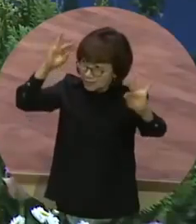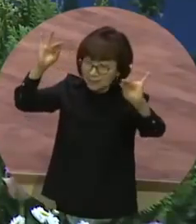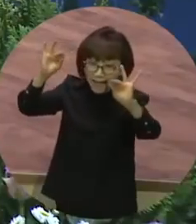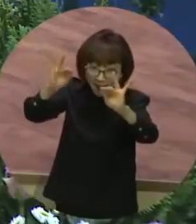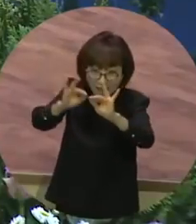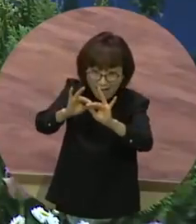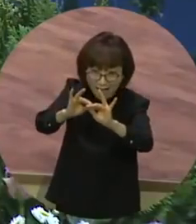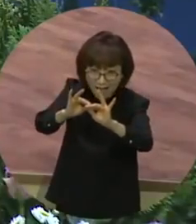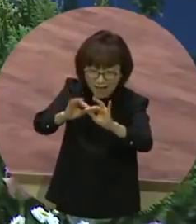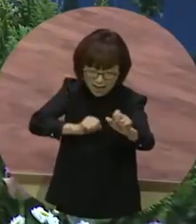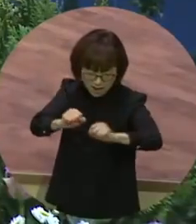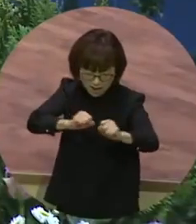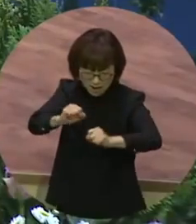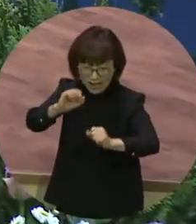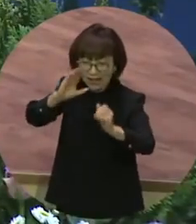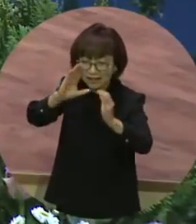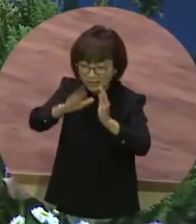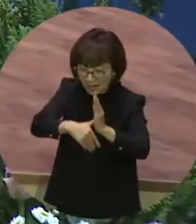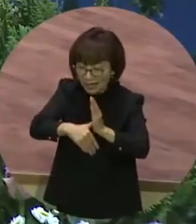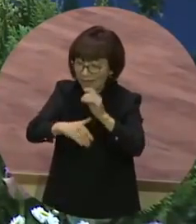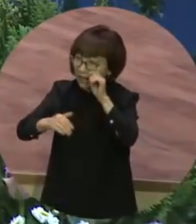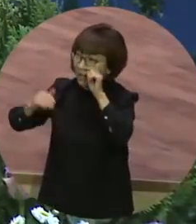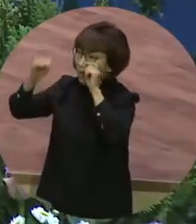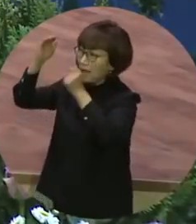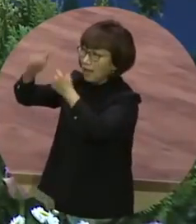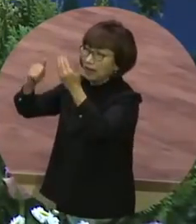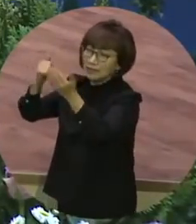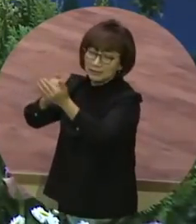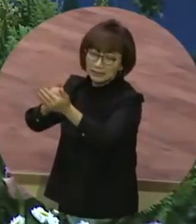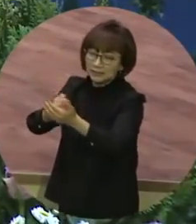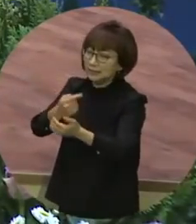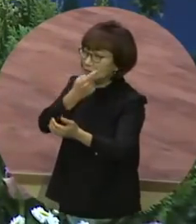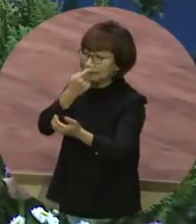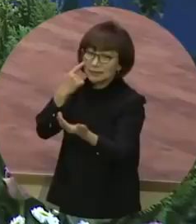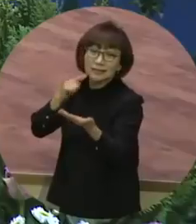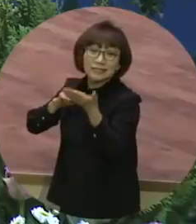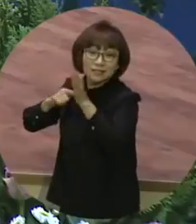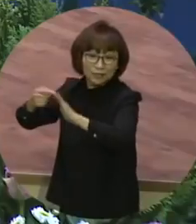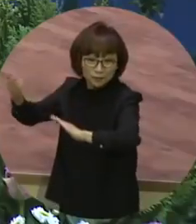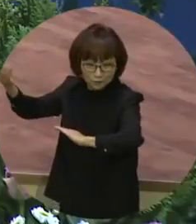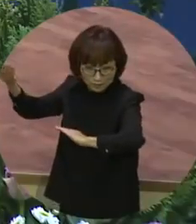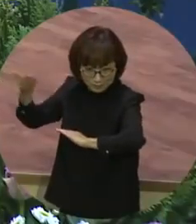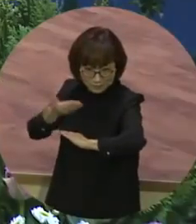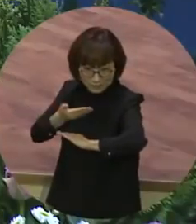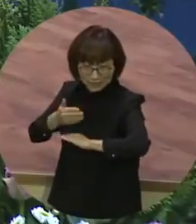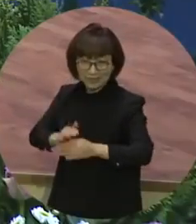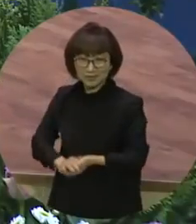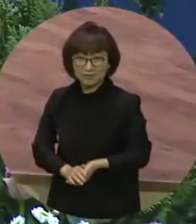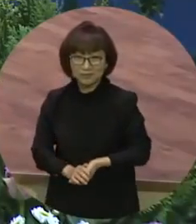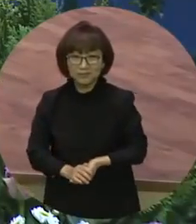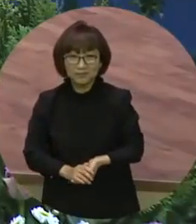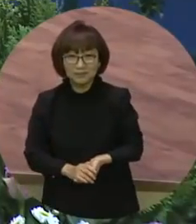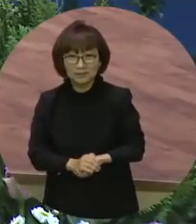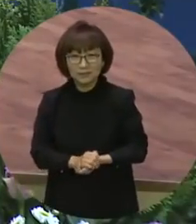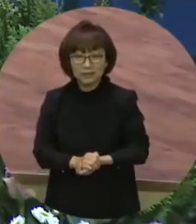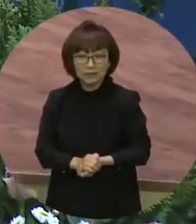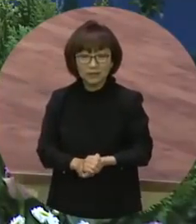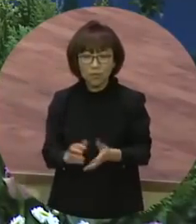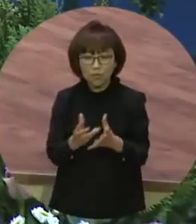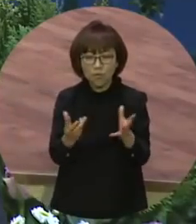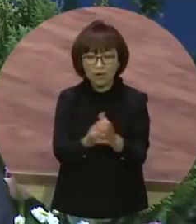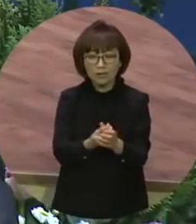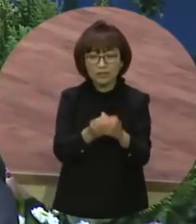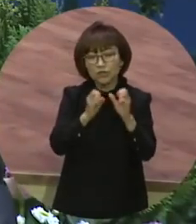체험하는 그 현장에서 증거를 가지게 될 것이다. 자, 무너지지 않는 절대 시스템,